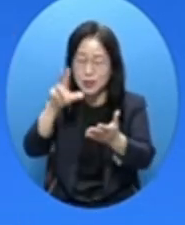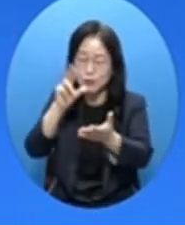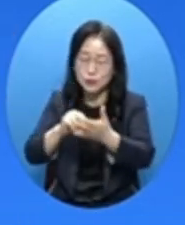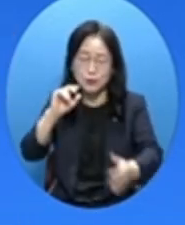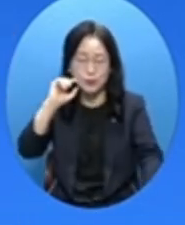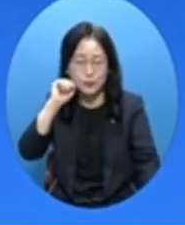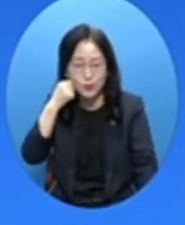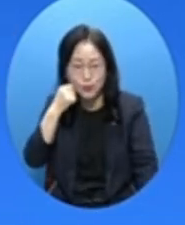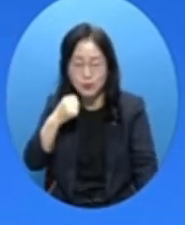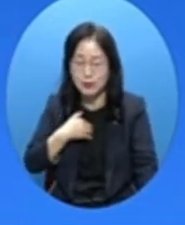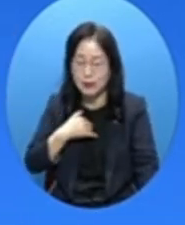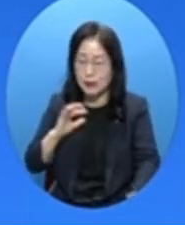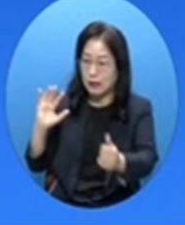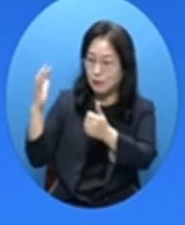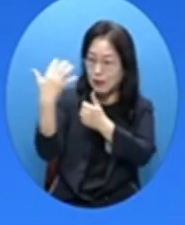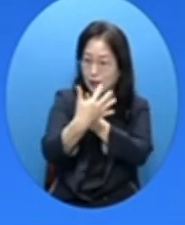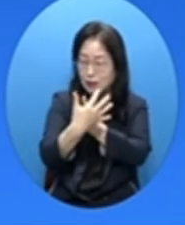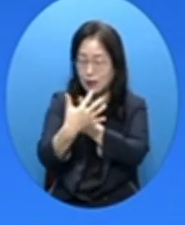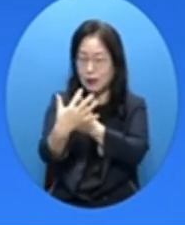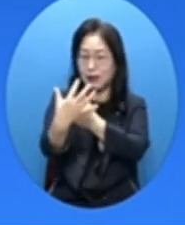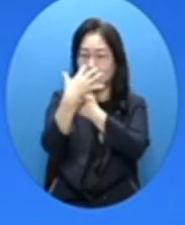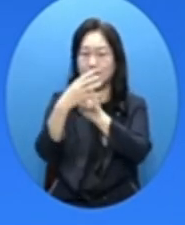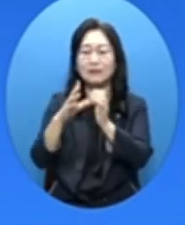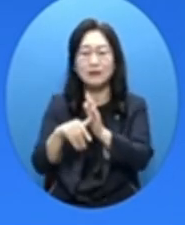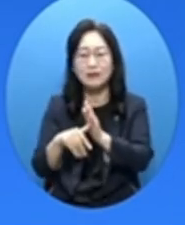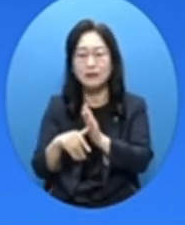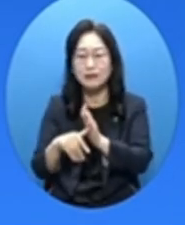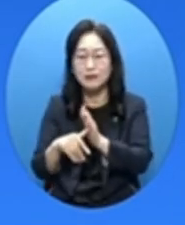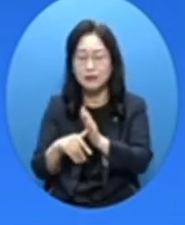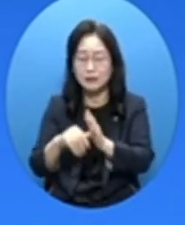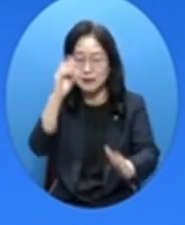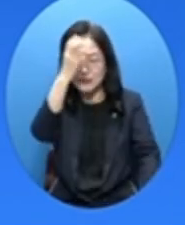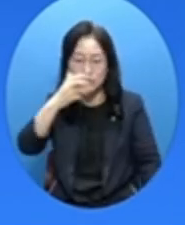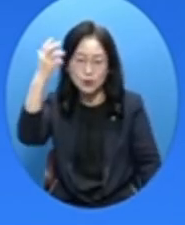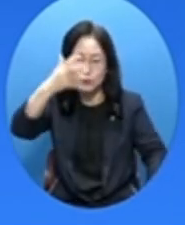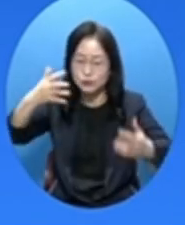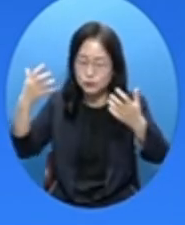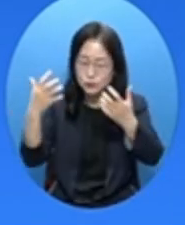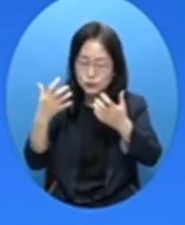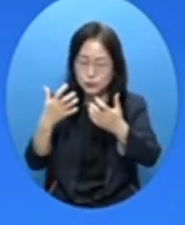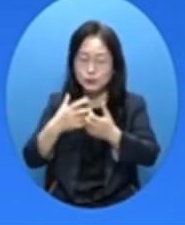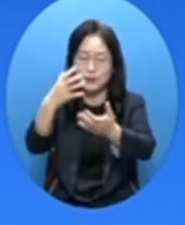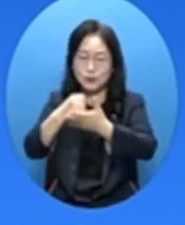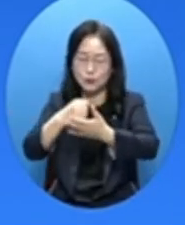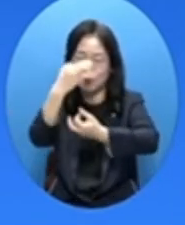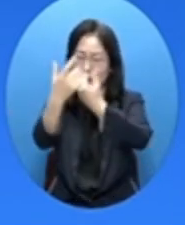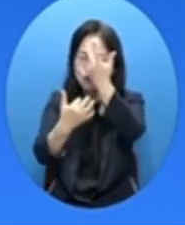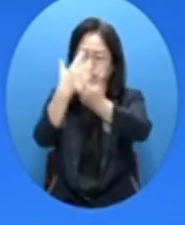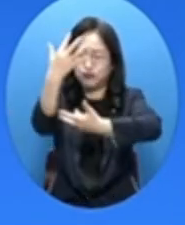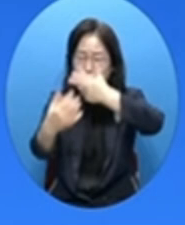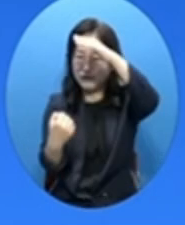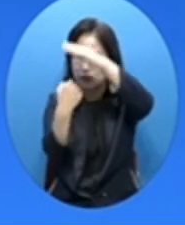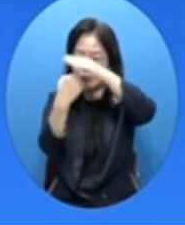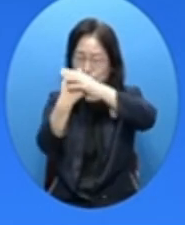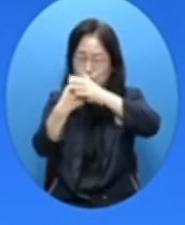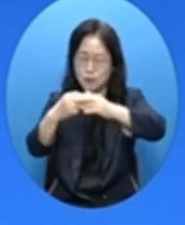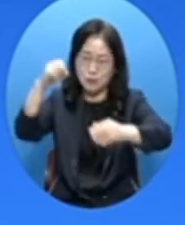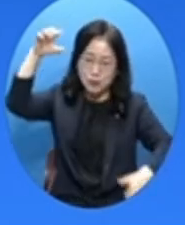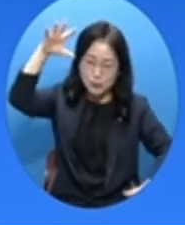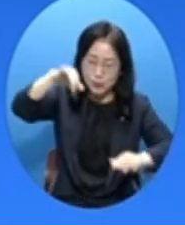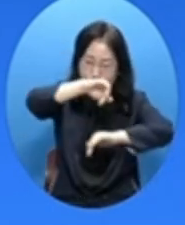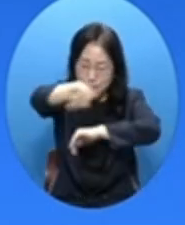문제가 어려움이 나를 둘 쌓을 때 성령으로 충만한 성에 불기둥이 어둠을 헤쳐나고